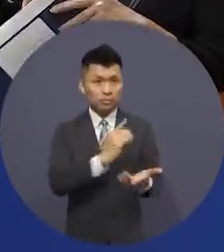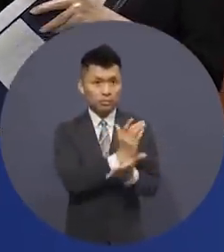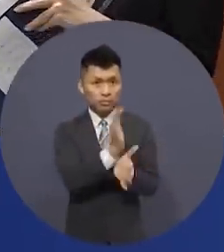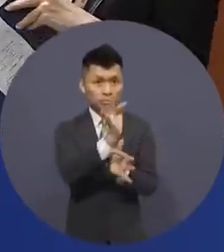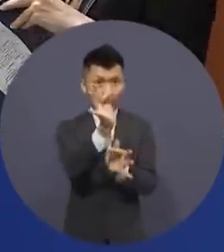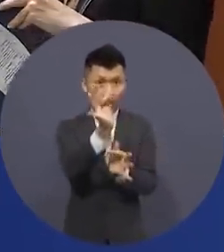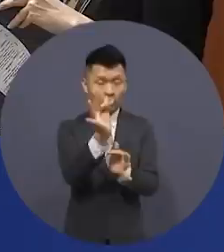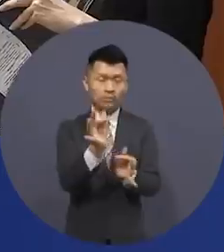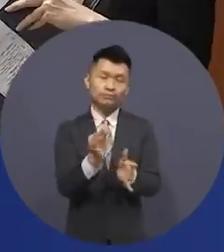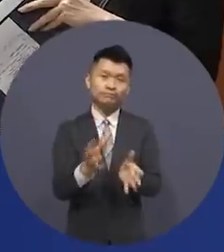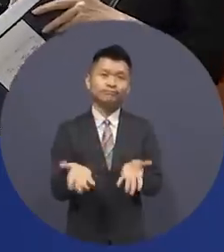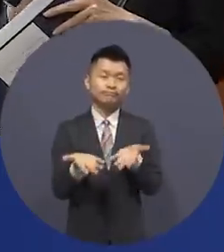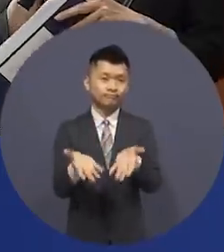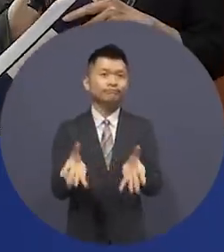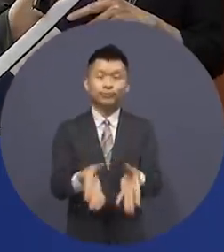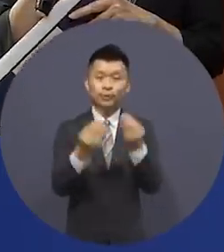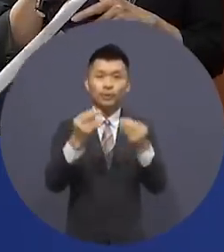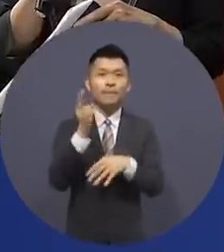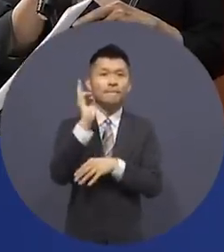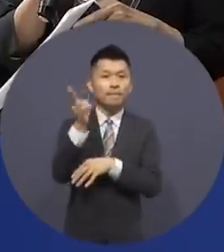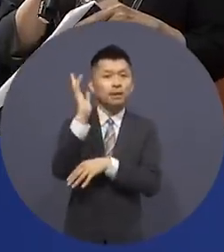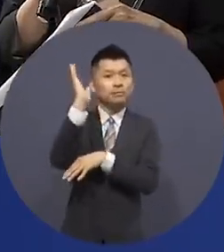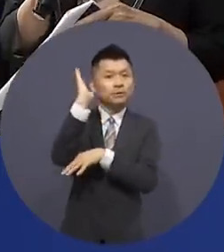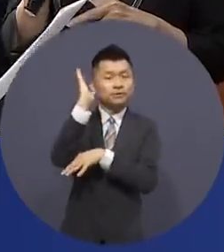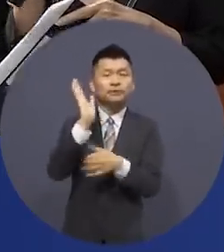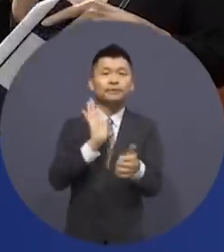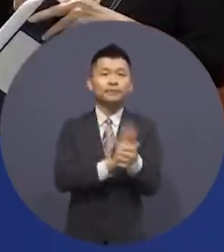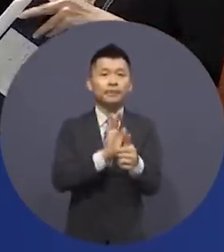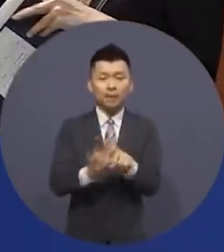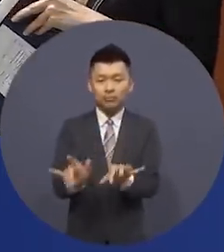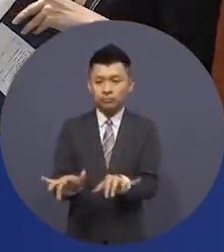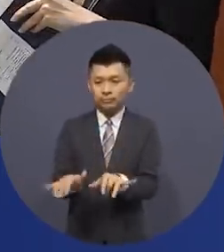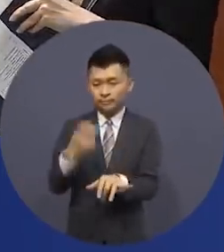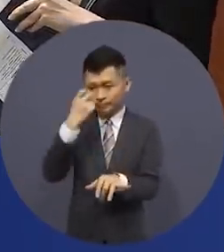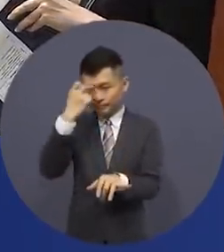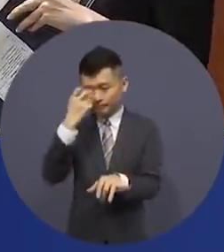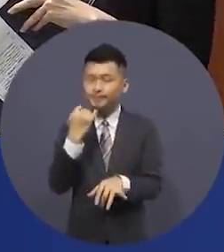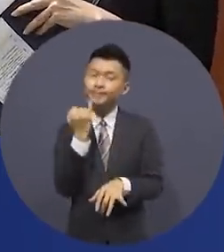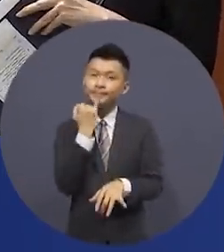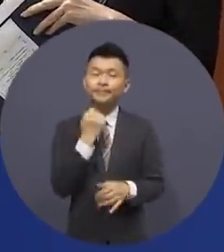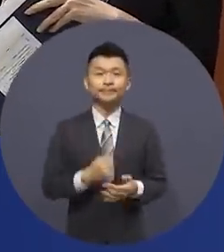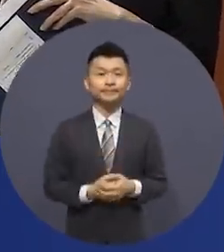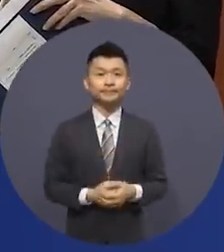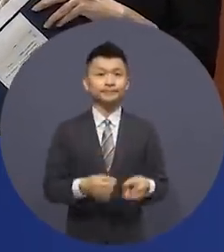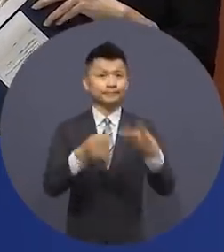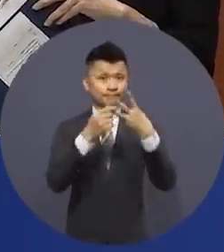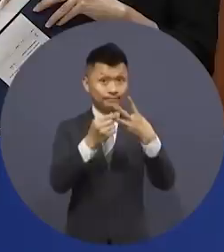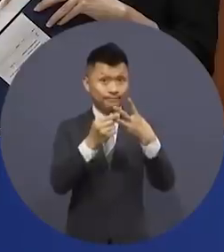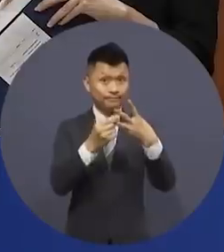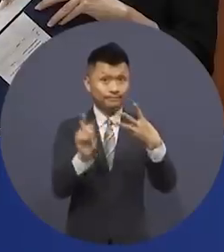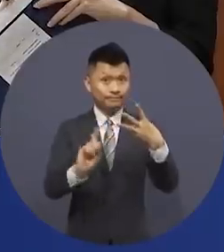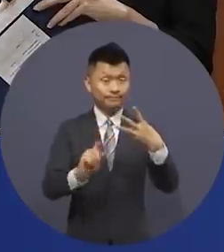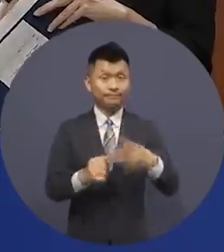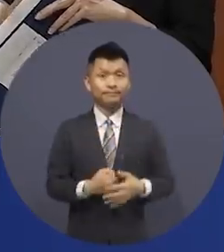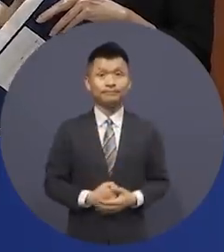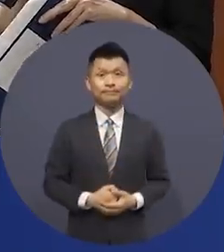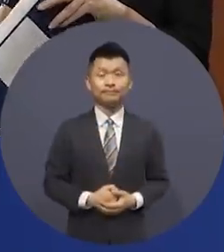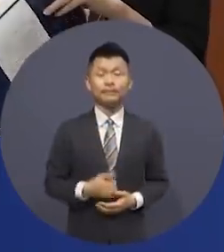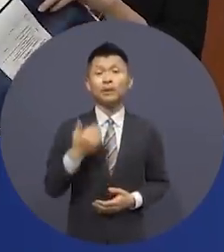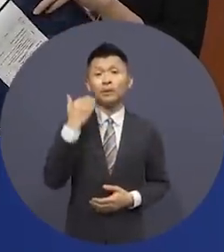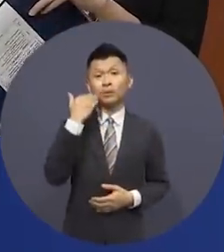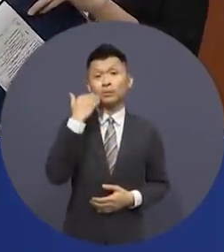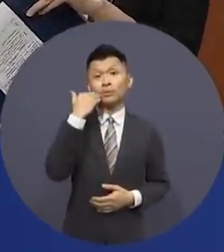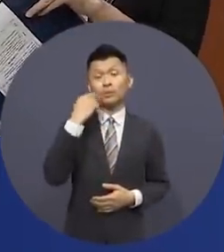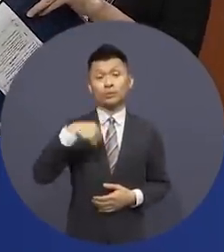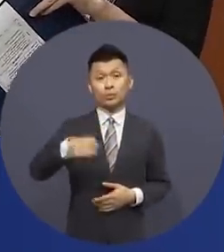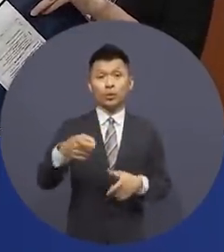不用付，而是交由政府来帮你查。那第三个就是说刚刚也讲说，你不能就是如果参加